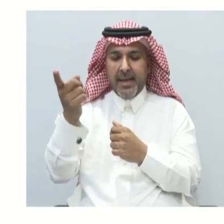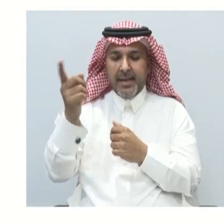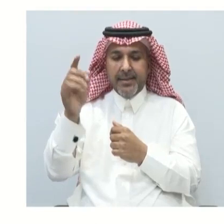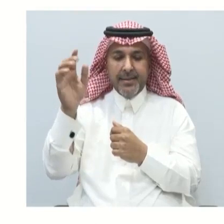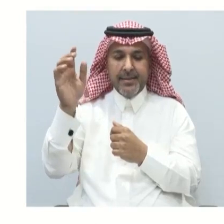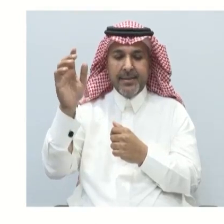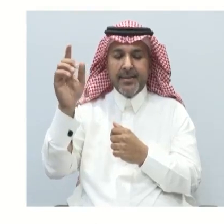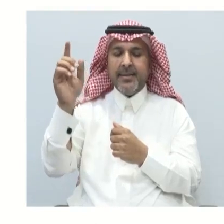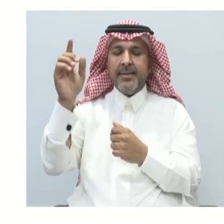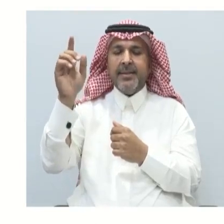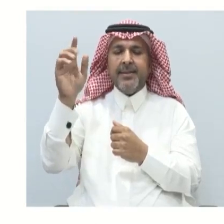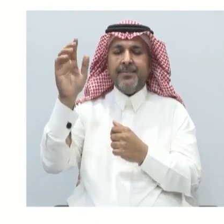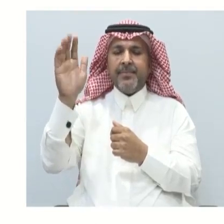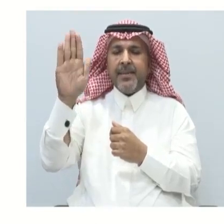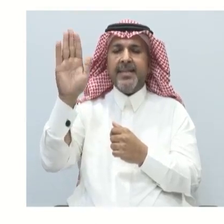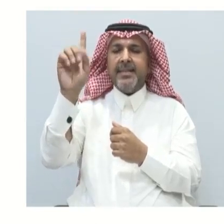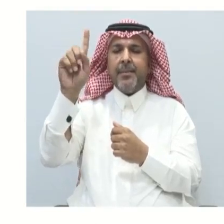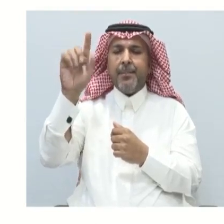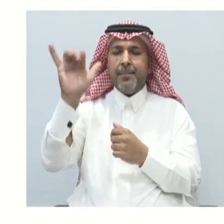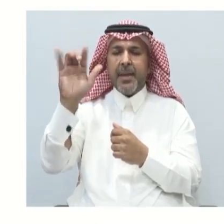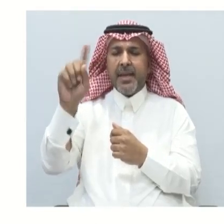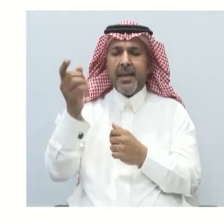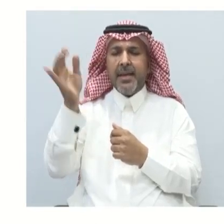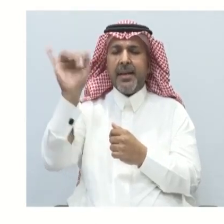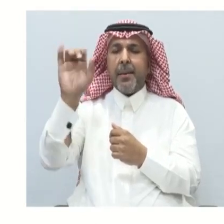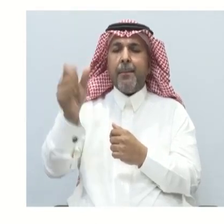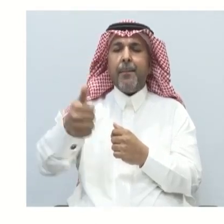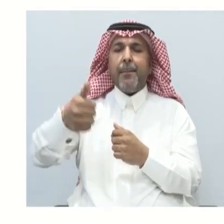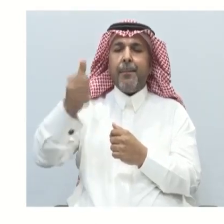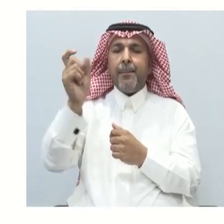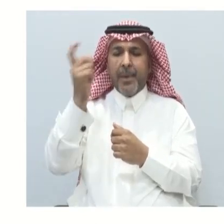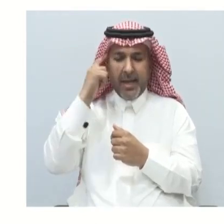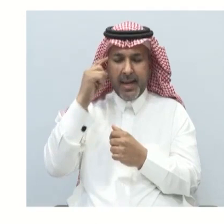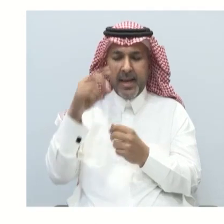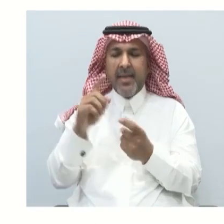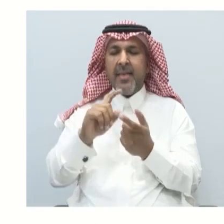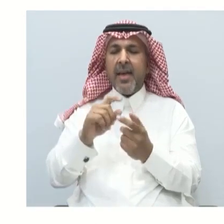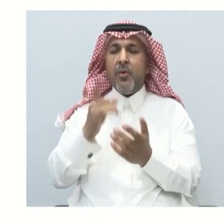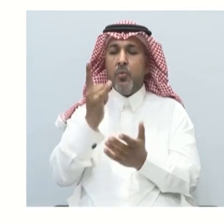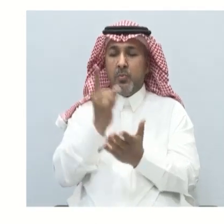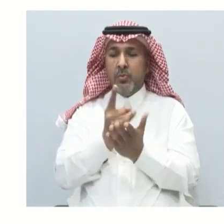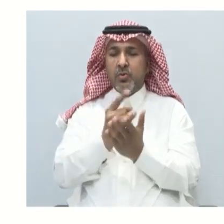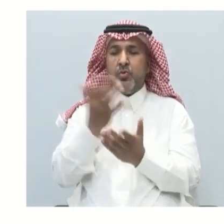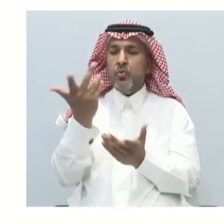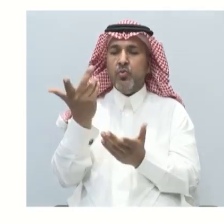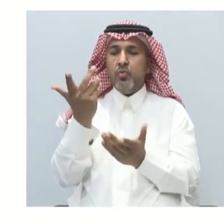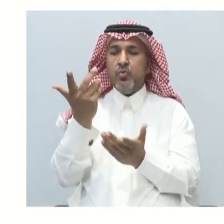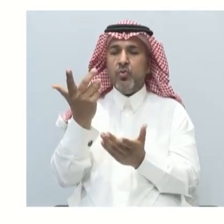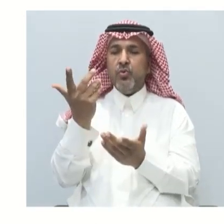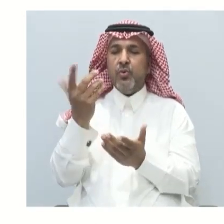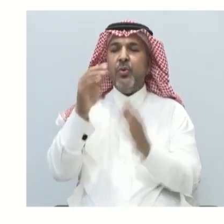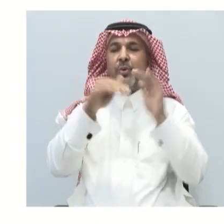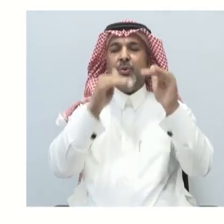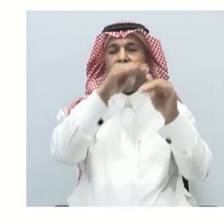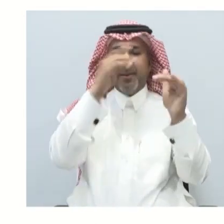النوعيه وبالتالي البيانات النوعيه طبعا الترتيبيه فبالتالي هذه العباره تعتبر خاطئه